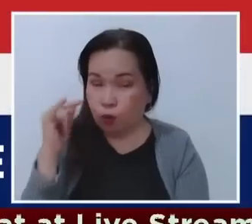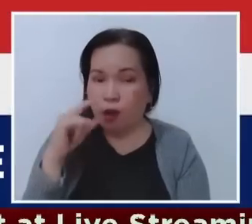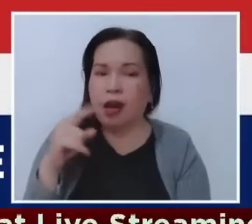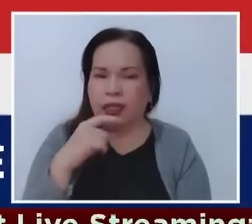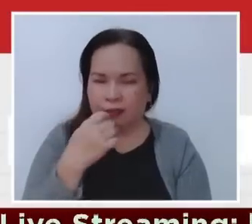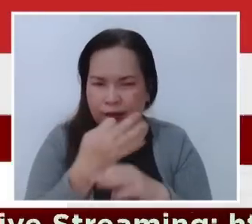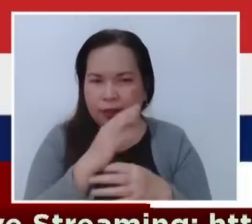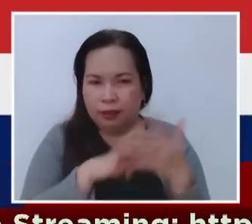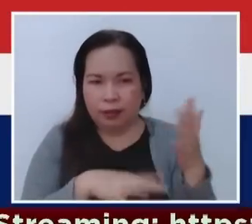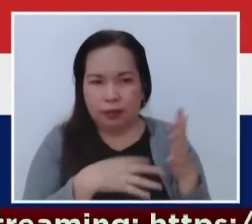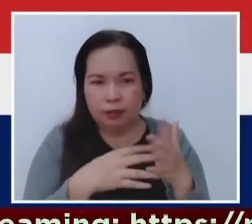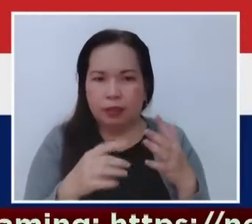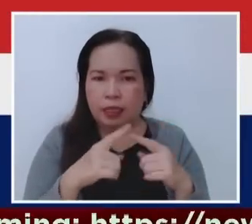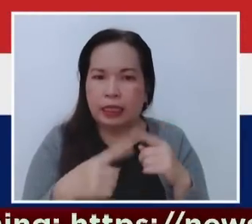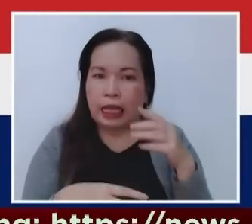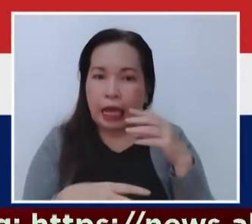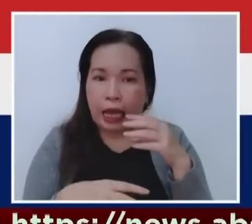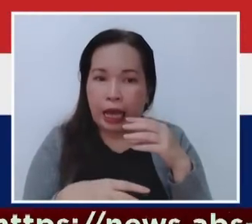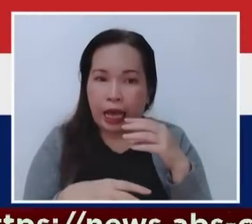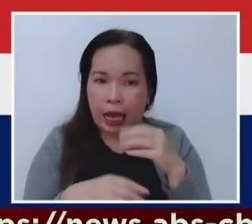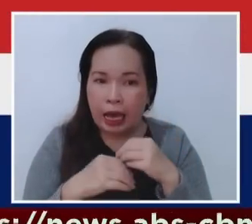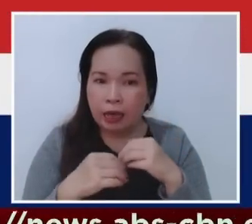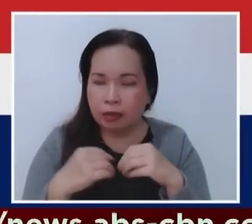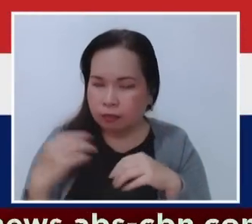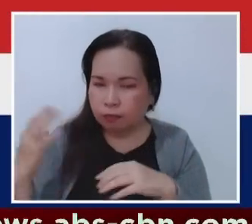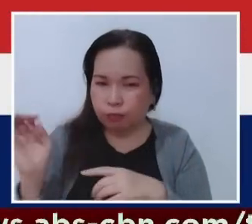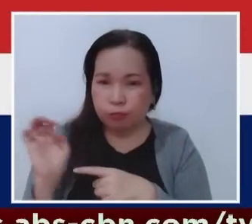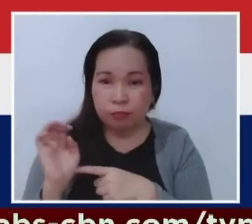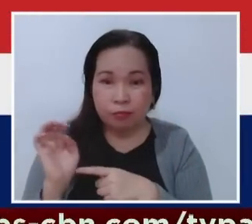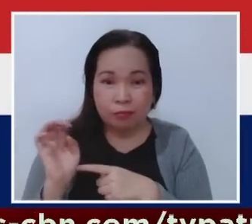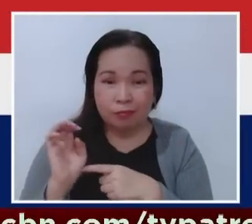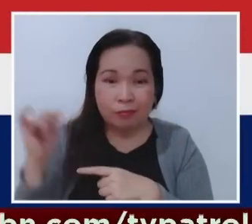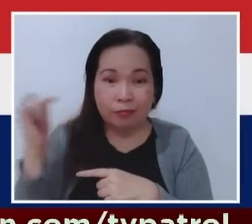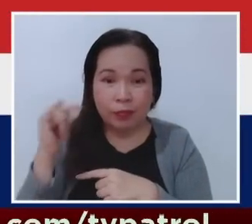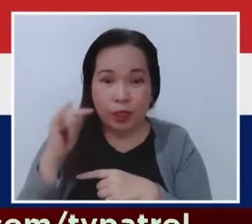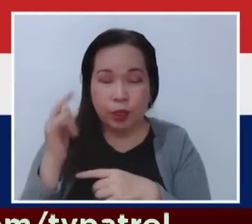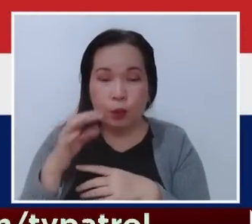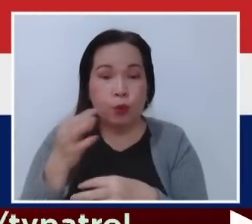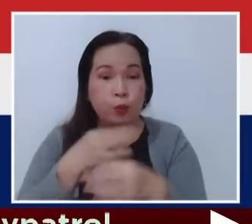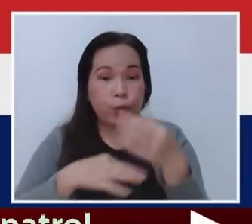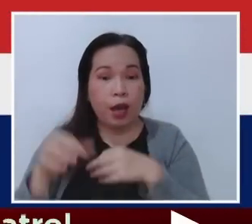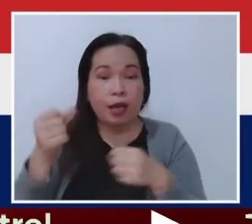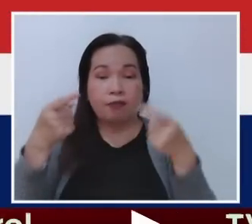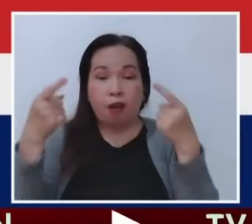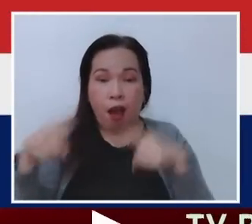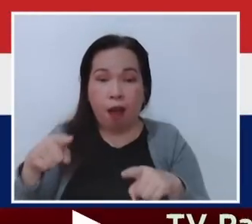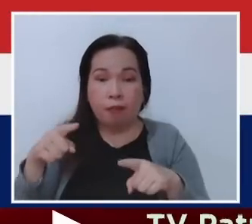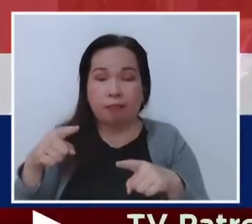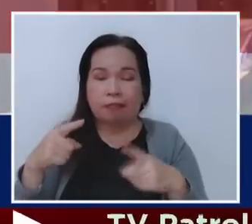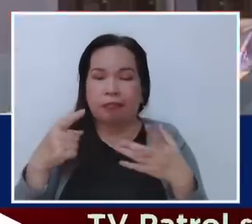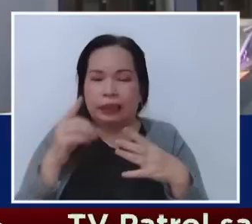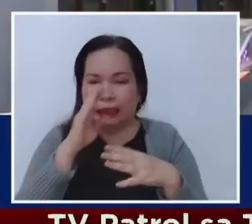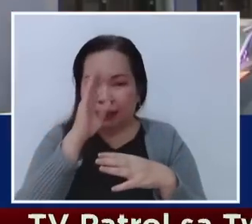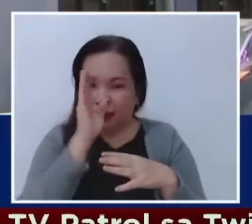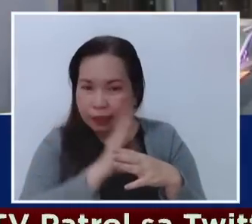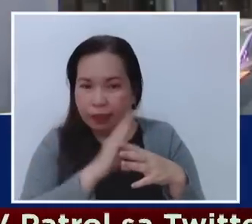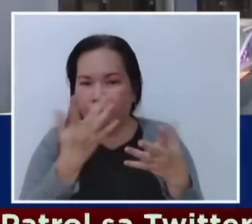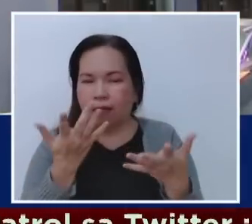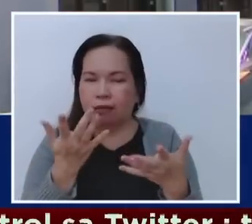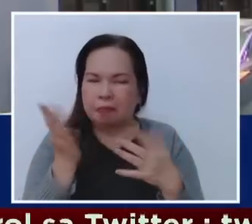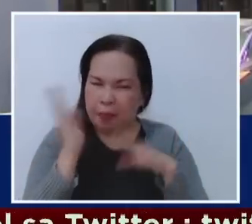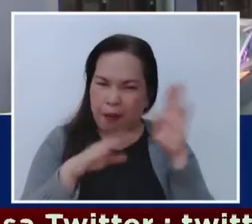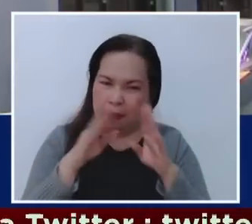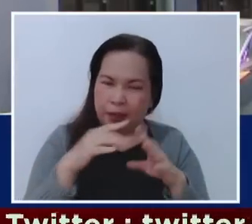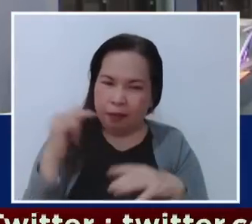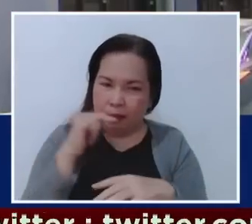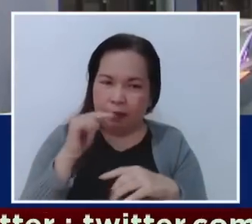at magdadagdag ng naka-standby na eroplano na ipapalit sakaling may eroplanong magkaaberya ulit. Ayon sa Civil